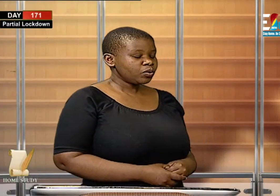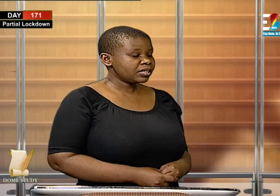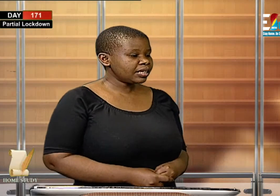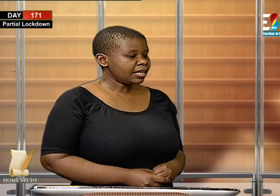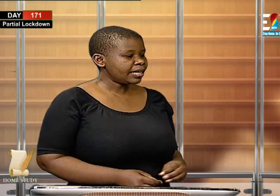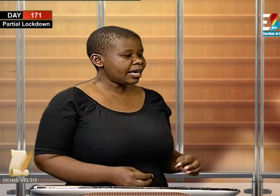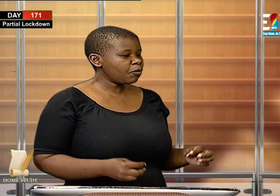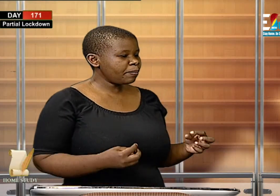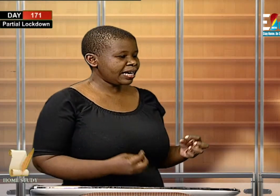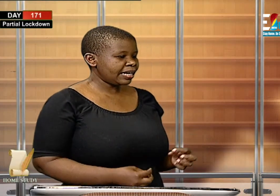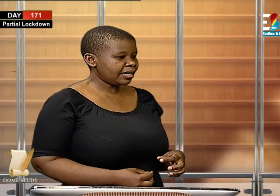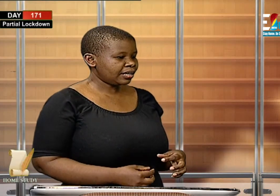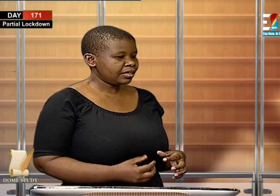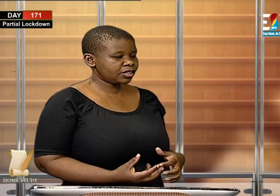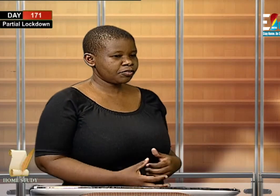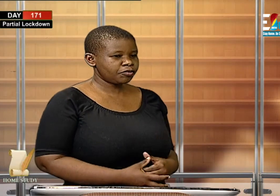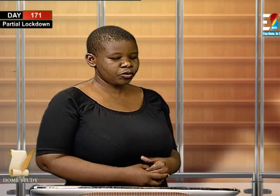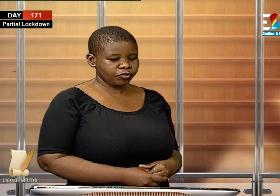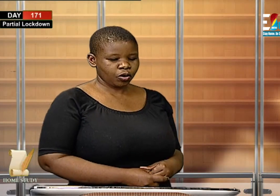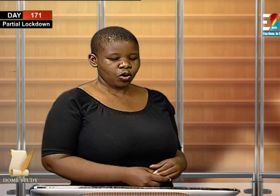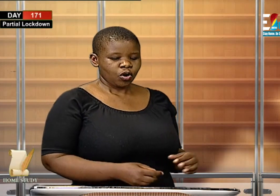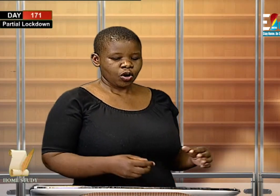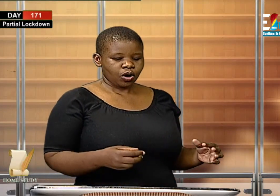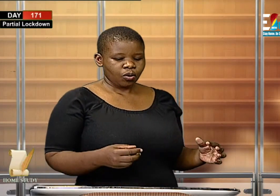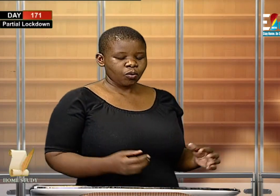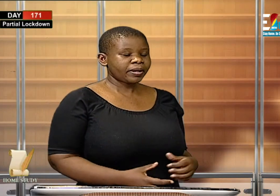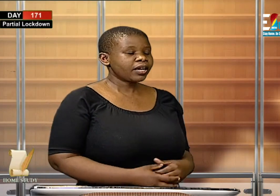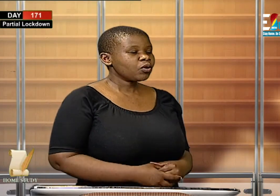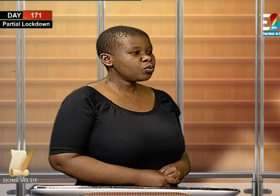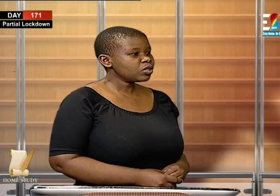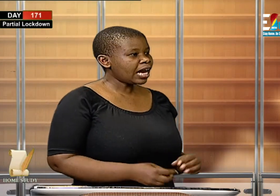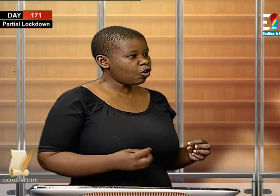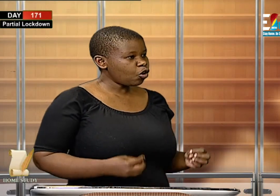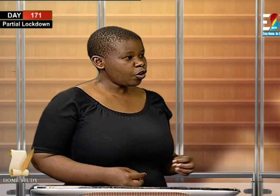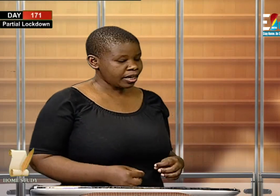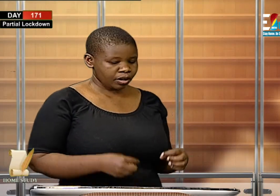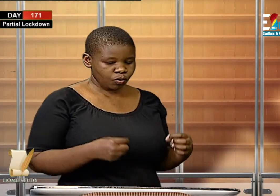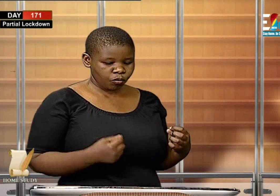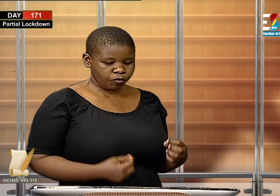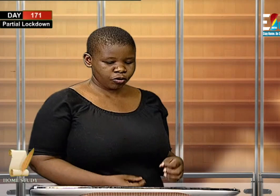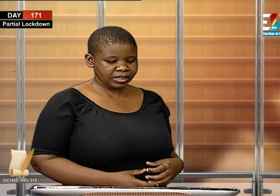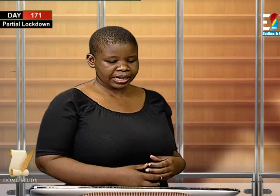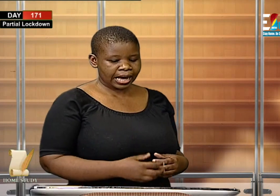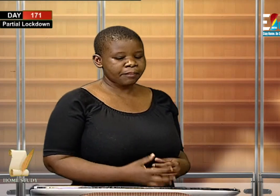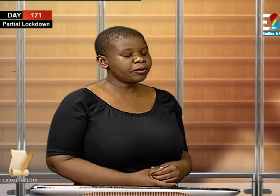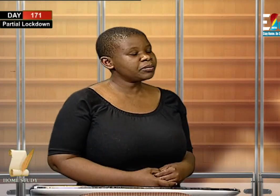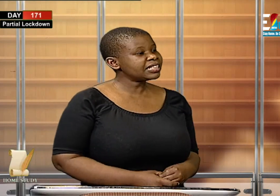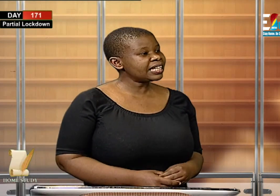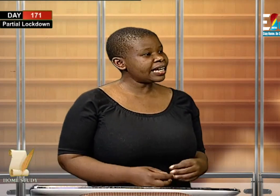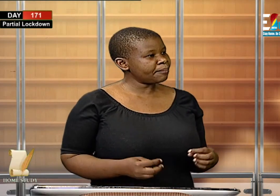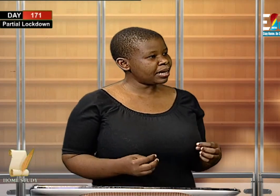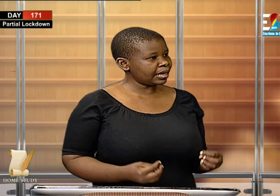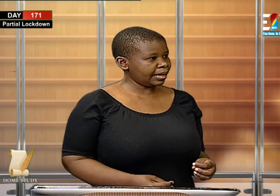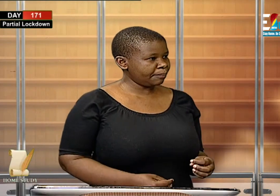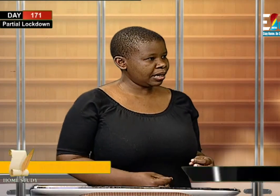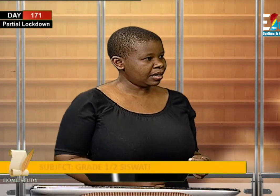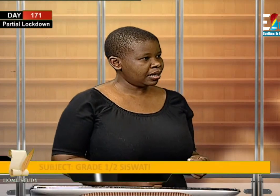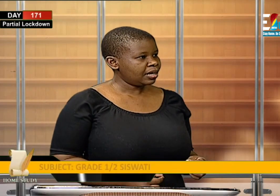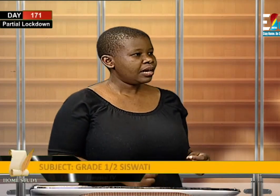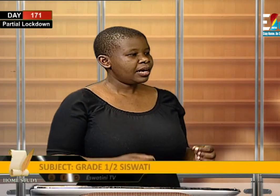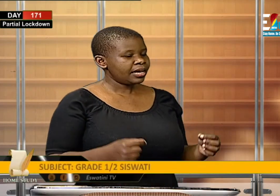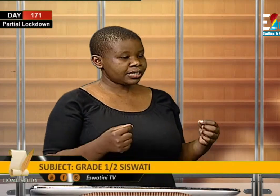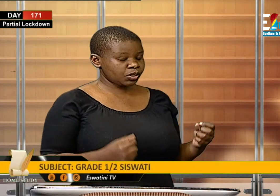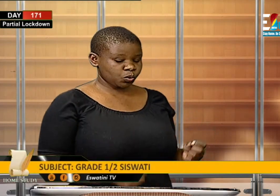ubhekeke ukuthi nakuphela lesifundvo ubhekeke ukuthi akhone kufunza aphumisele